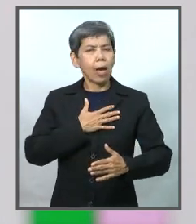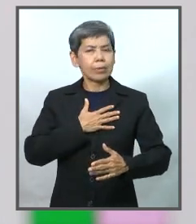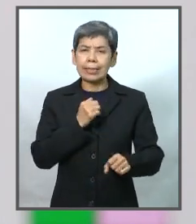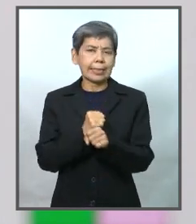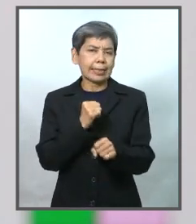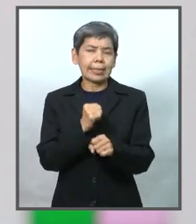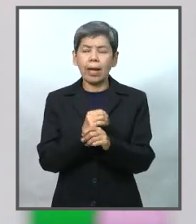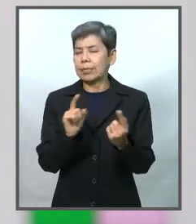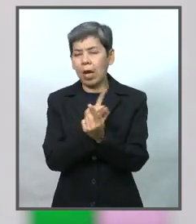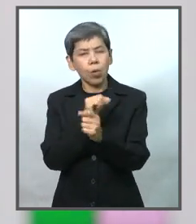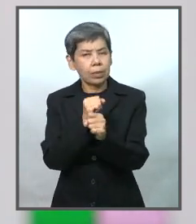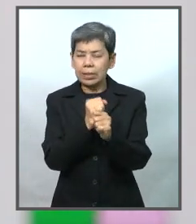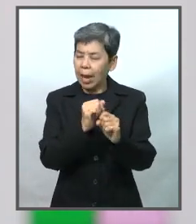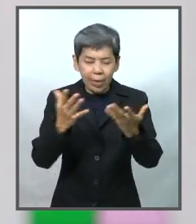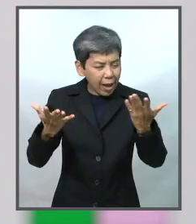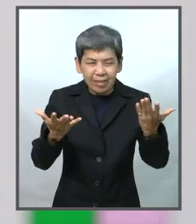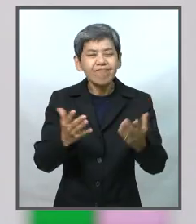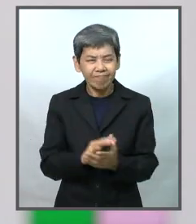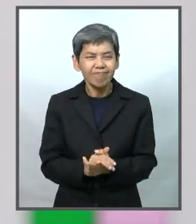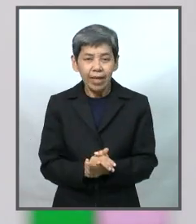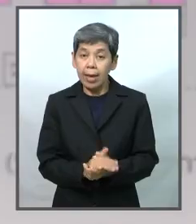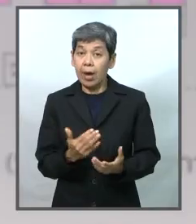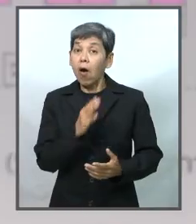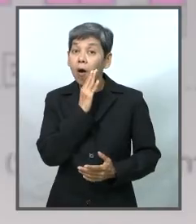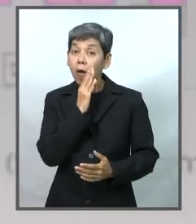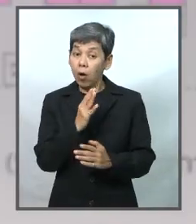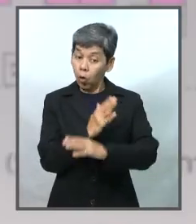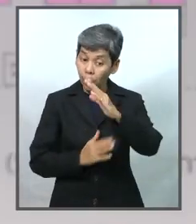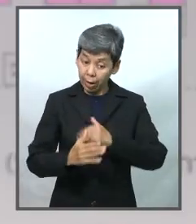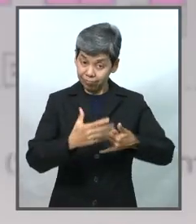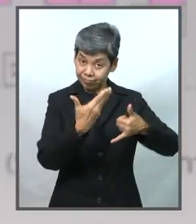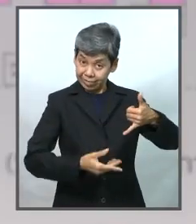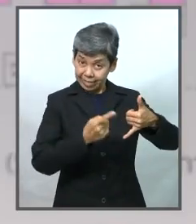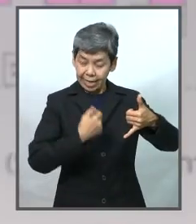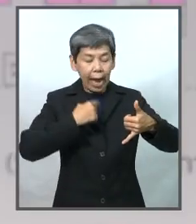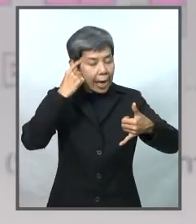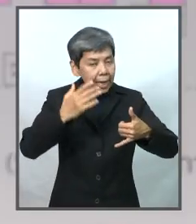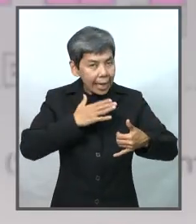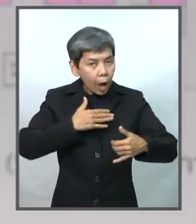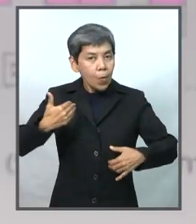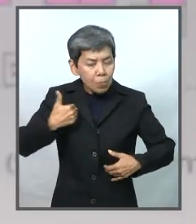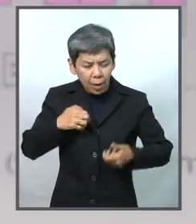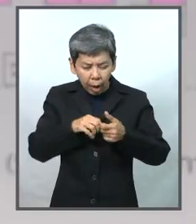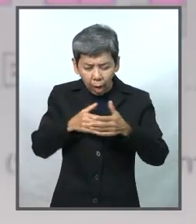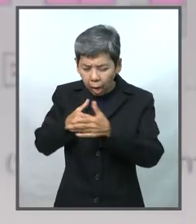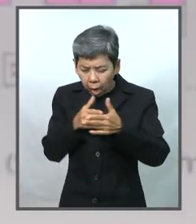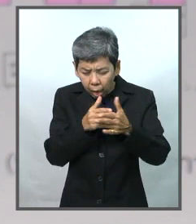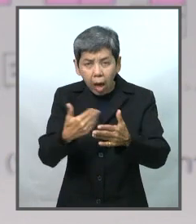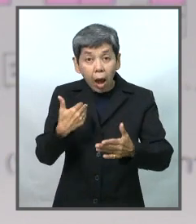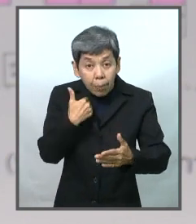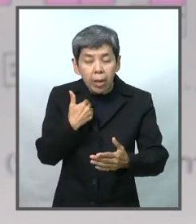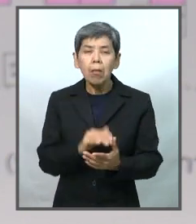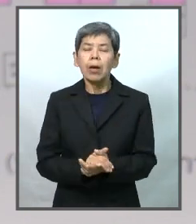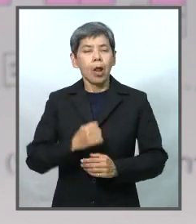ราไม่สามารถทำงานในสังคมไทยได้แบบทุกอย่างแต่เมื่อคนพิการคนนึงอะค่ะท่านเชื่อว่าเมื่อเรามีอุปสรรคด้านร่างก